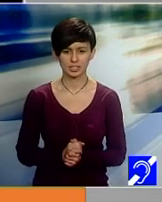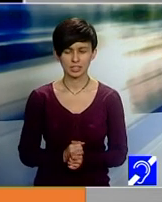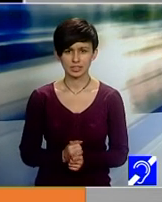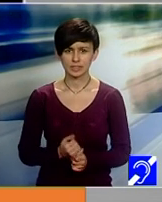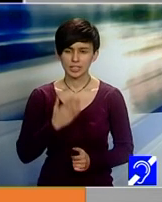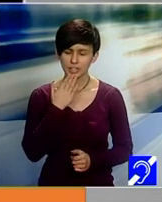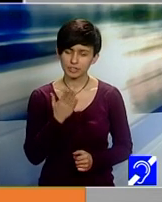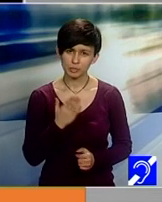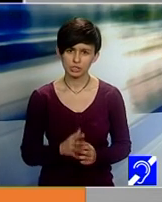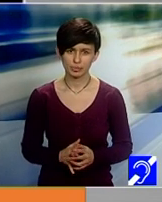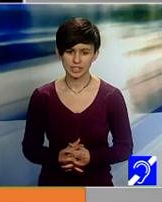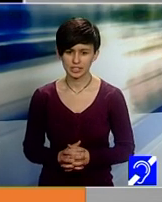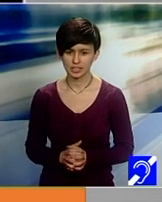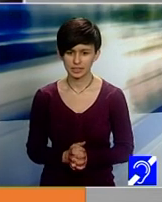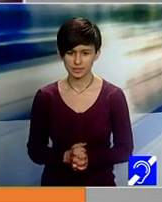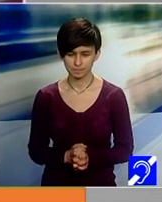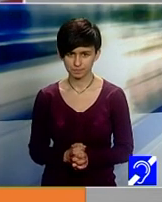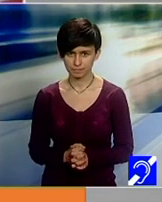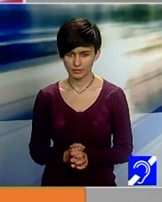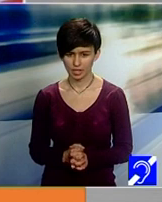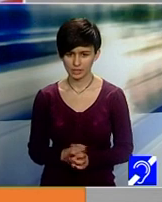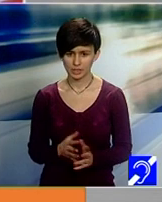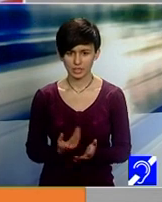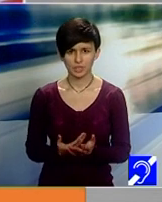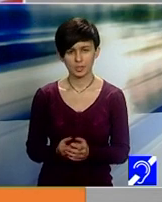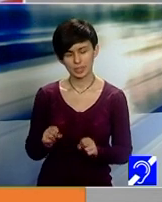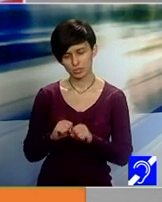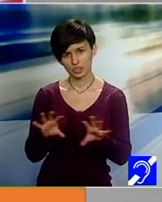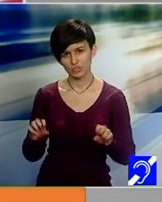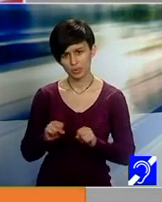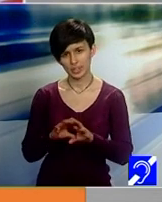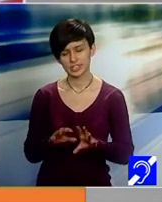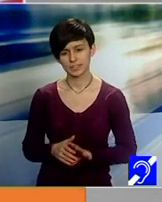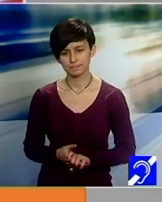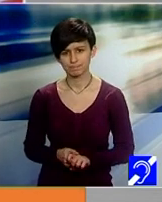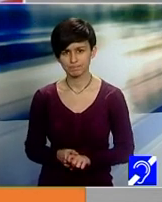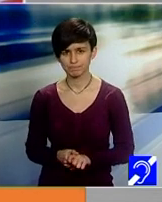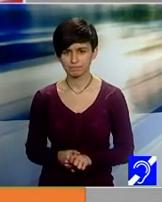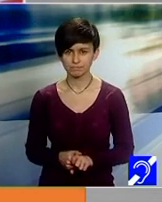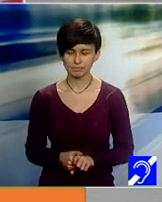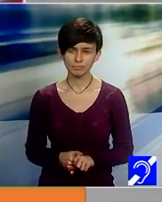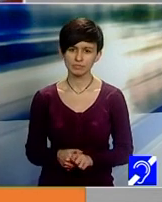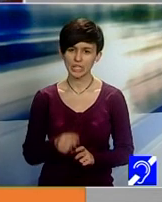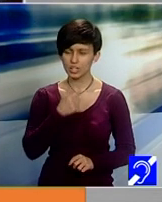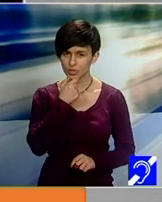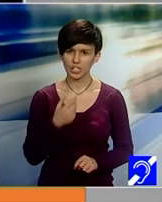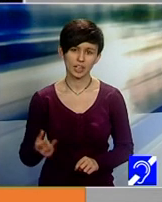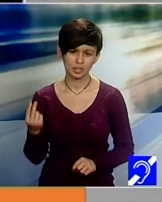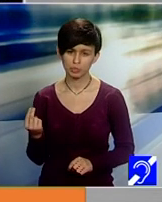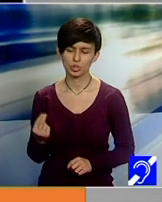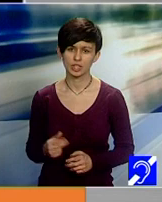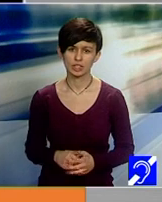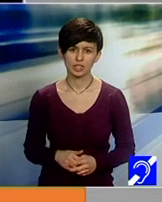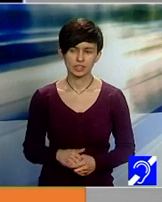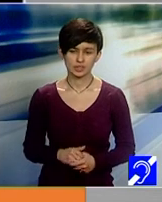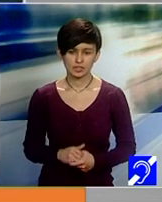Vă mulțumesc tare mult pentru intervenția de astăzi și un an cât mai bun să aveți și cu producții mari.